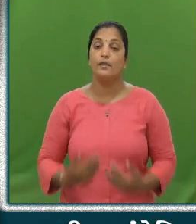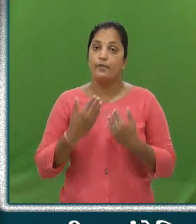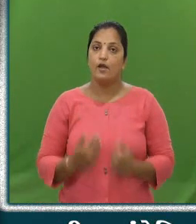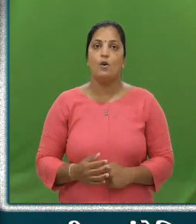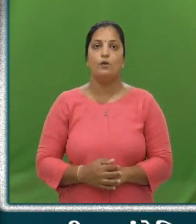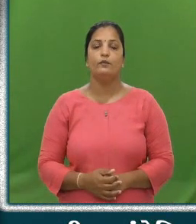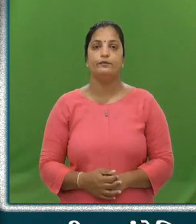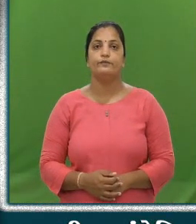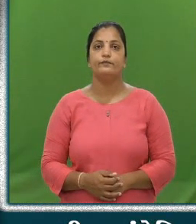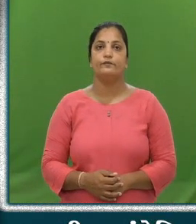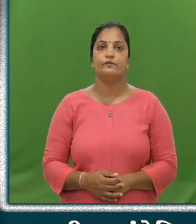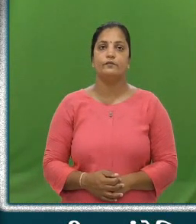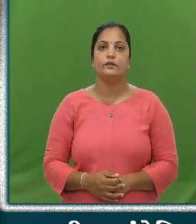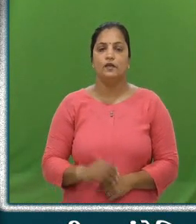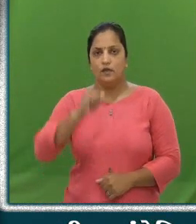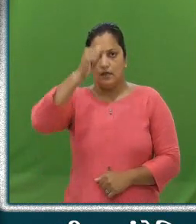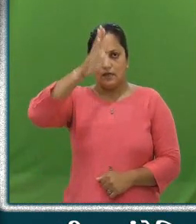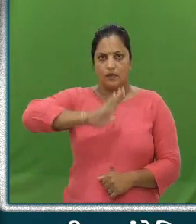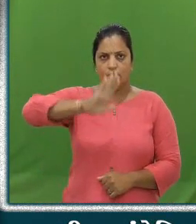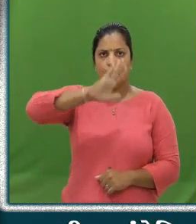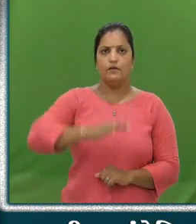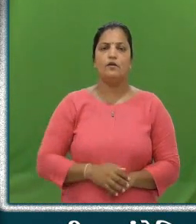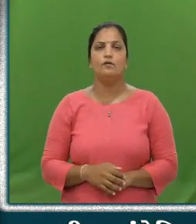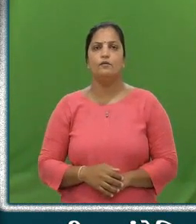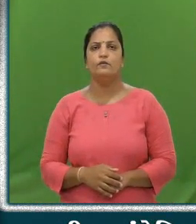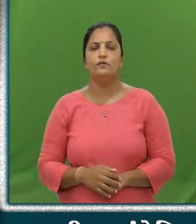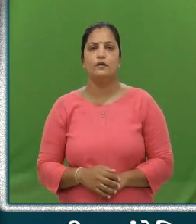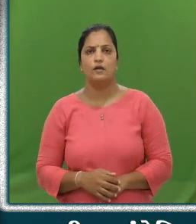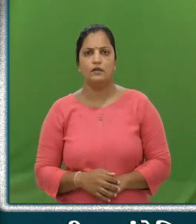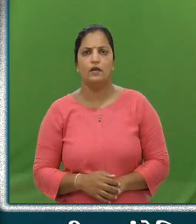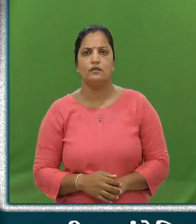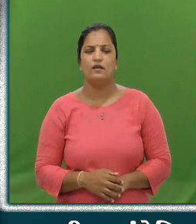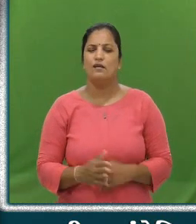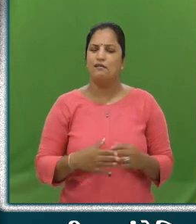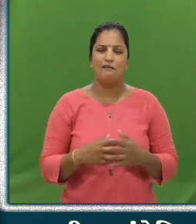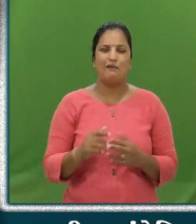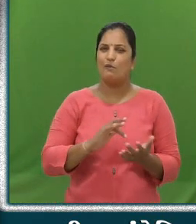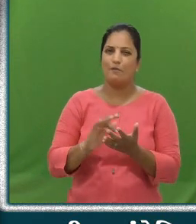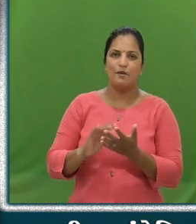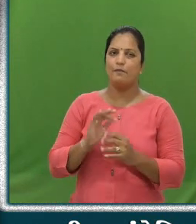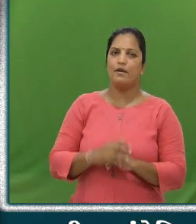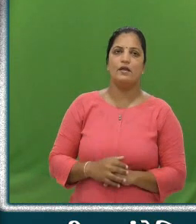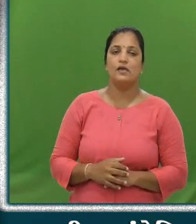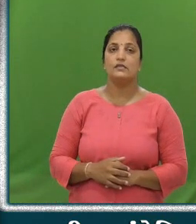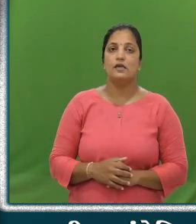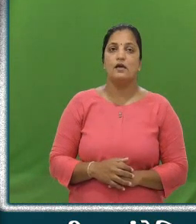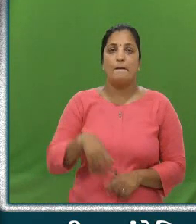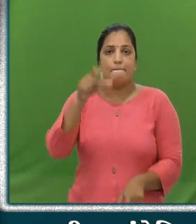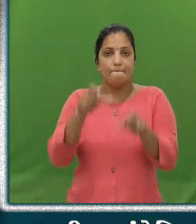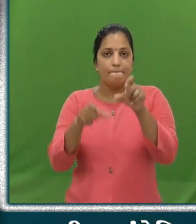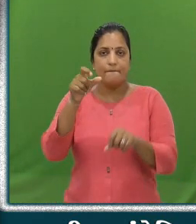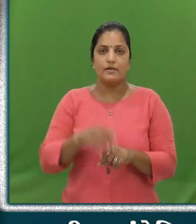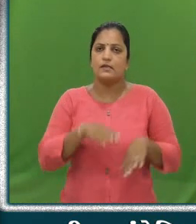હવે શું કહે છે કે બાળકના લિંગ નિશ્ચયનો આધાર જે છે હંમેશા યાદ રાખો હમણાં જ આપણે જોયું કે કોના